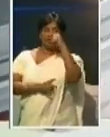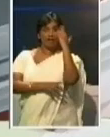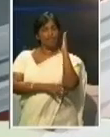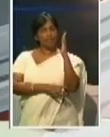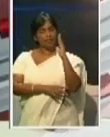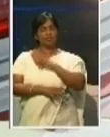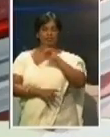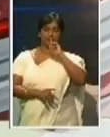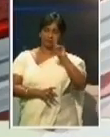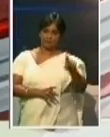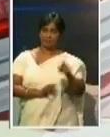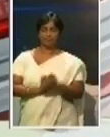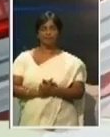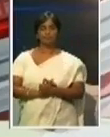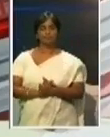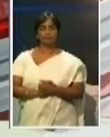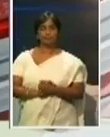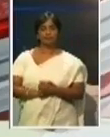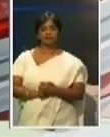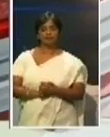කාදිනල් හිමිපාණන්ගෙන් අද ඉල්ලා සිටියා.